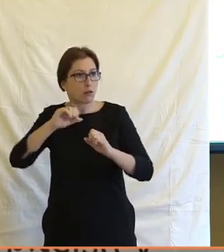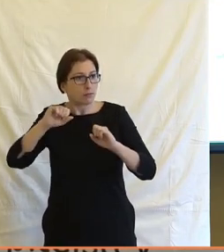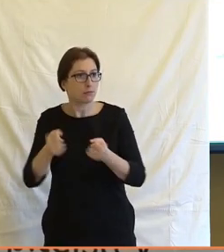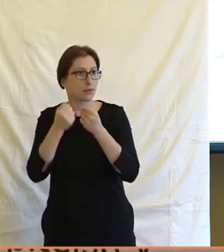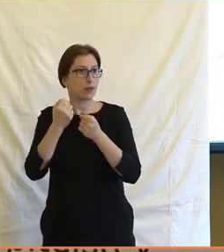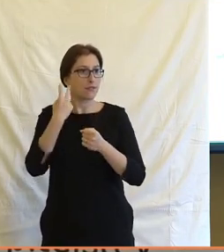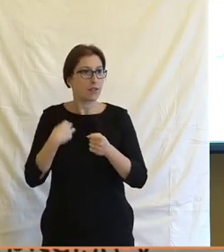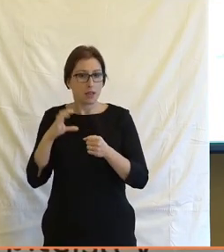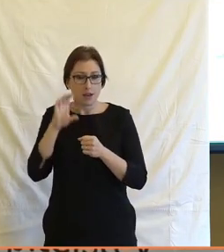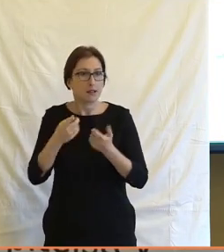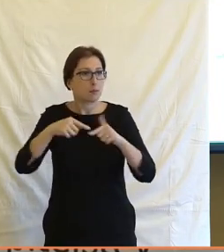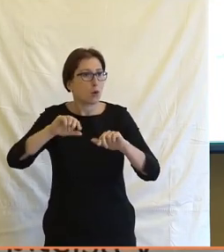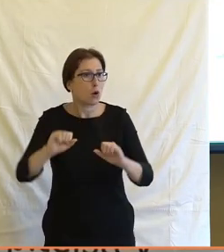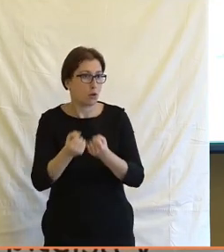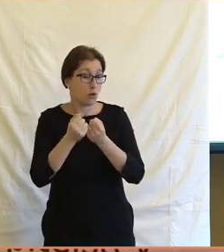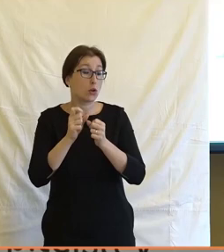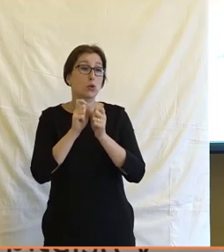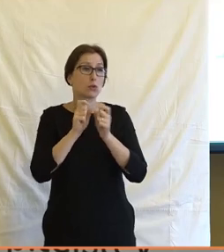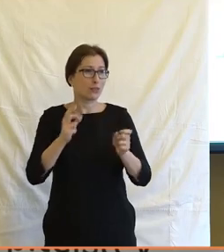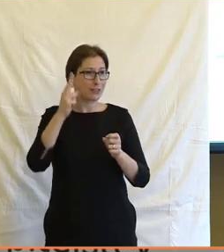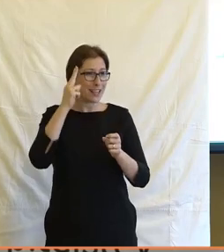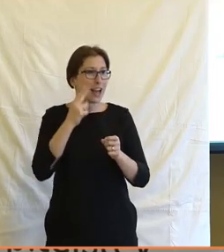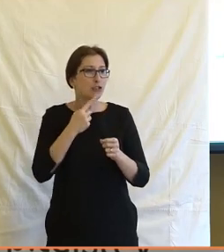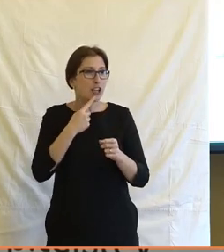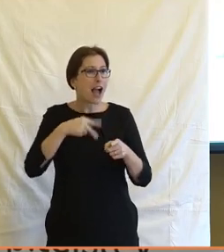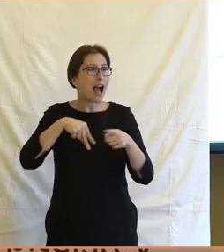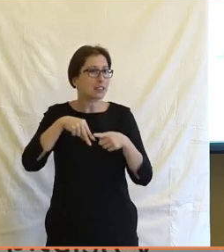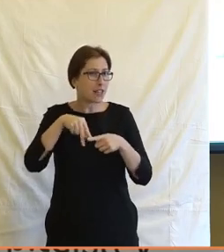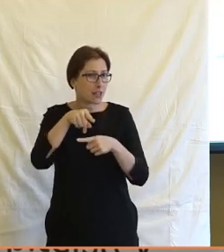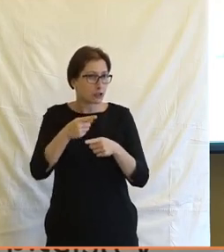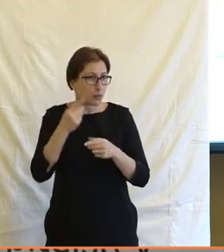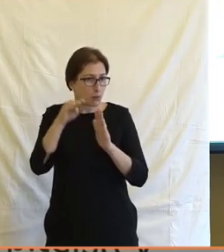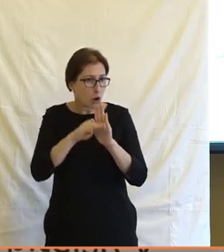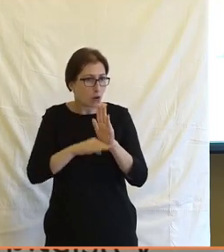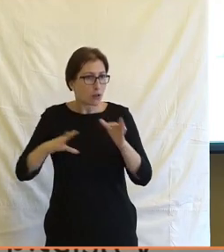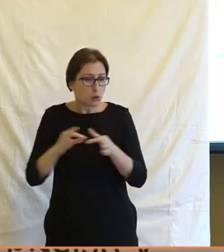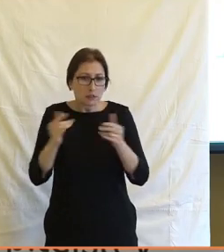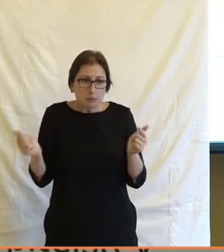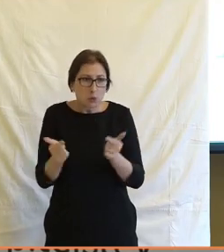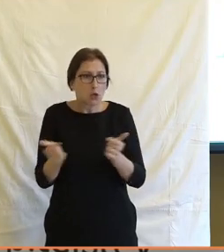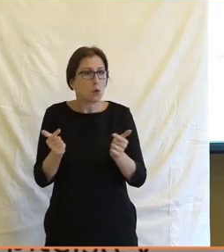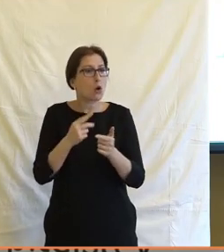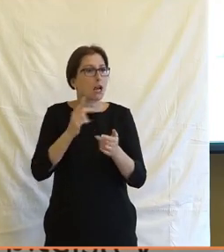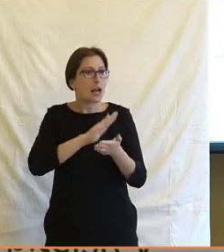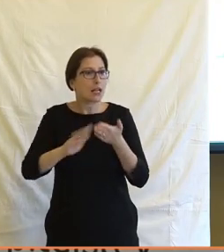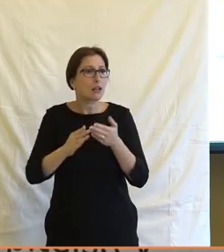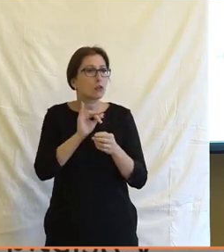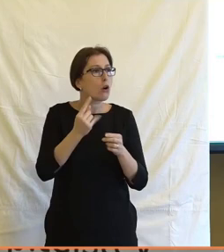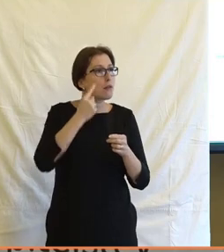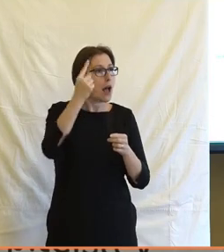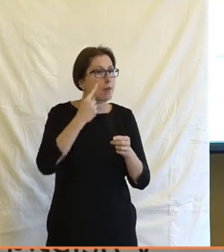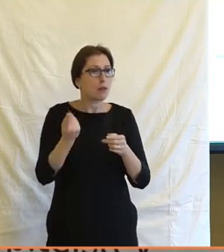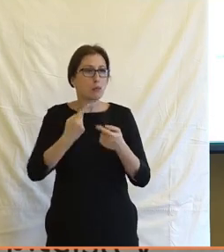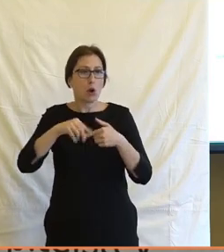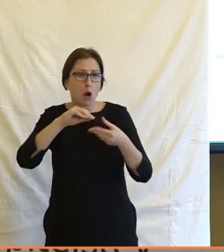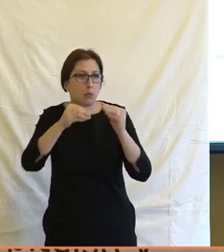technologie, tyto pomůcky vůbec vznikly. Protože pokud znáte akcelerační programy, které můžete znát standardně pro startupy, které se věnují čistě